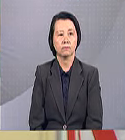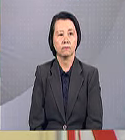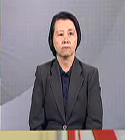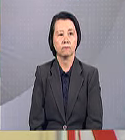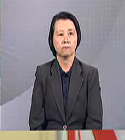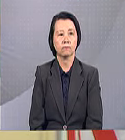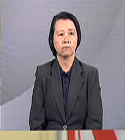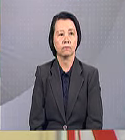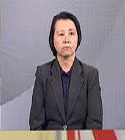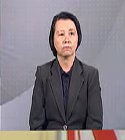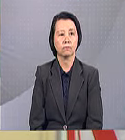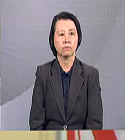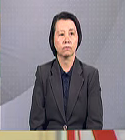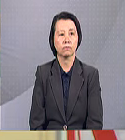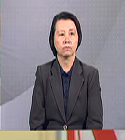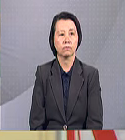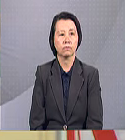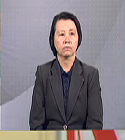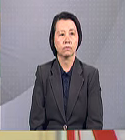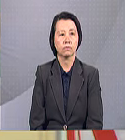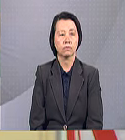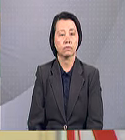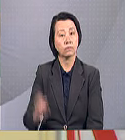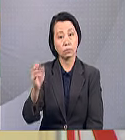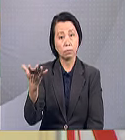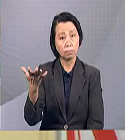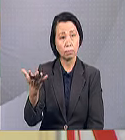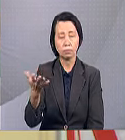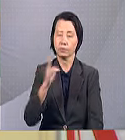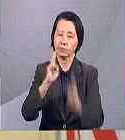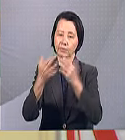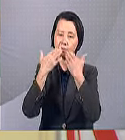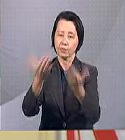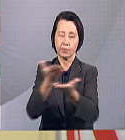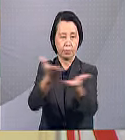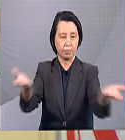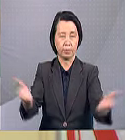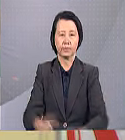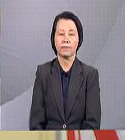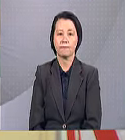Okey, saya ucapkan terima kasih semua.